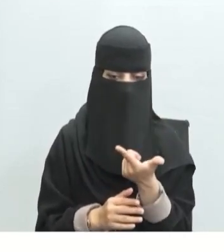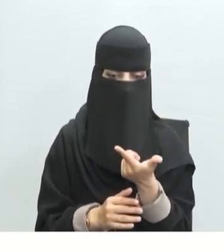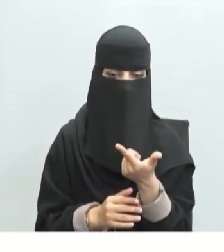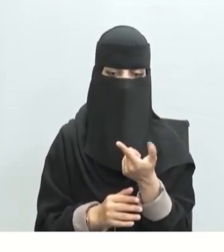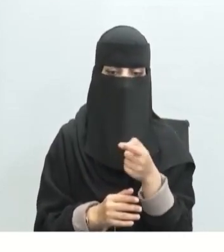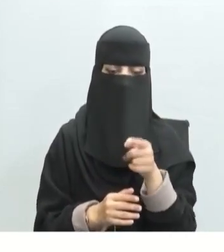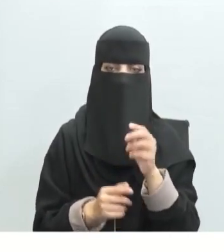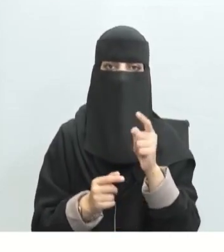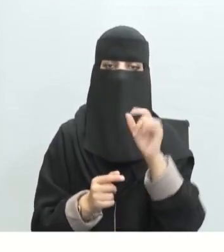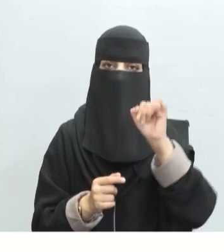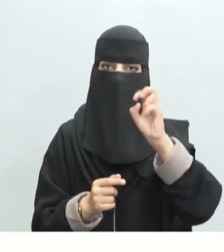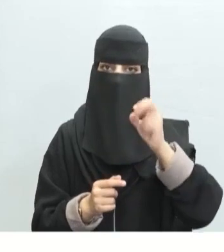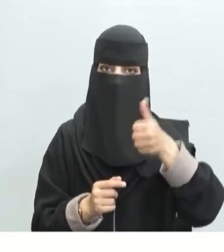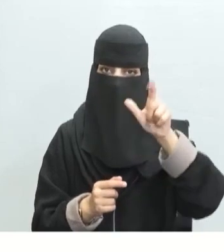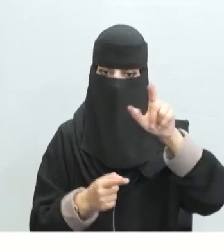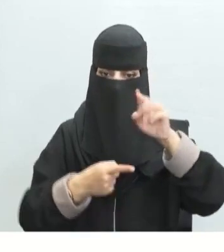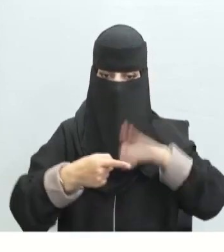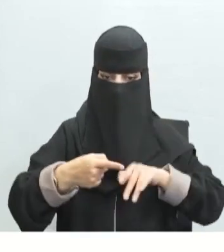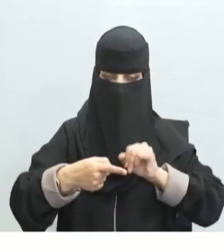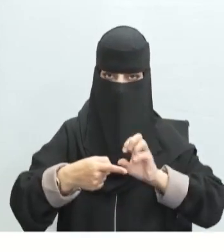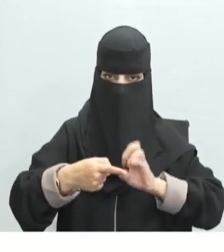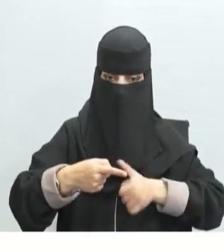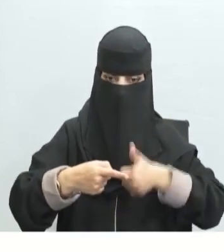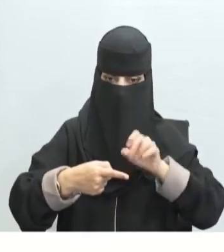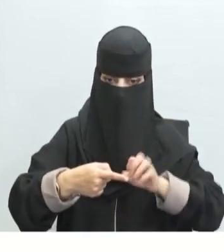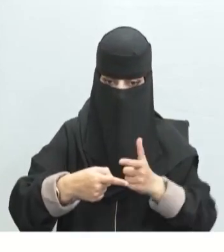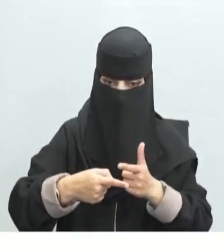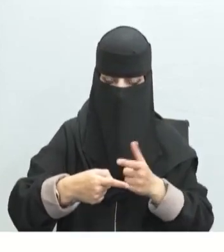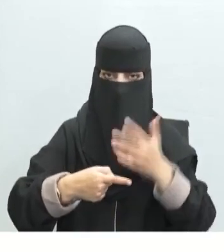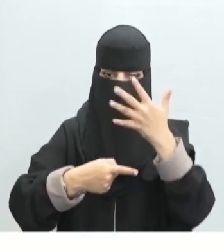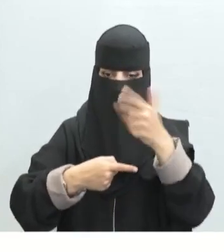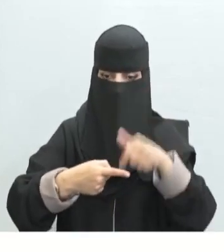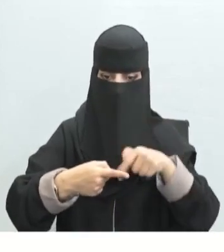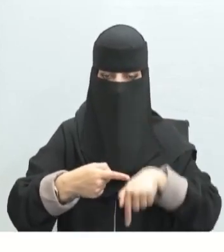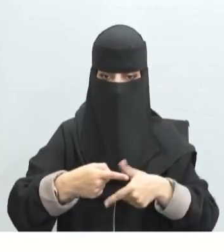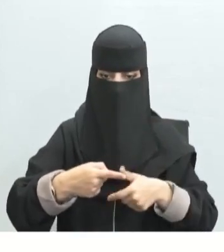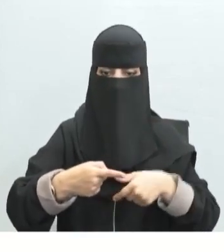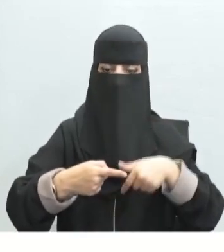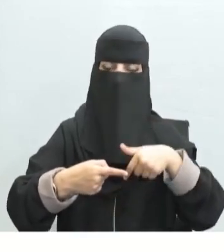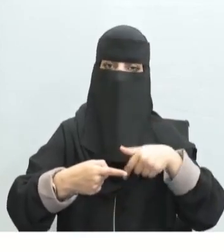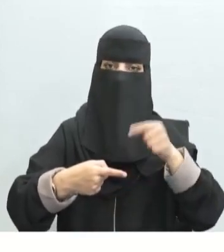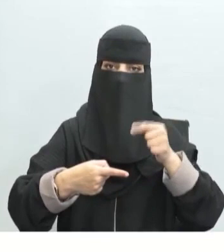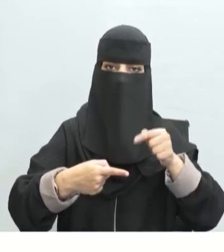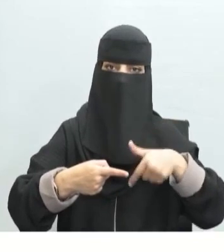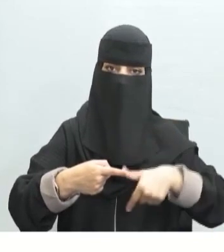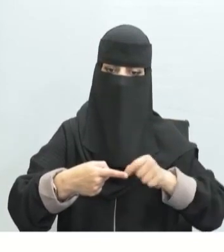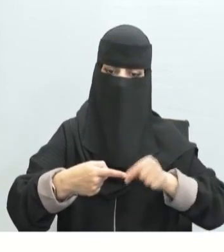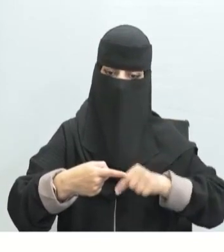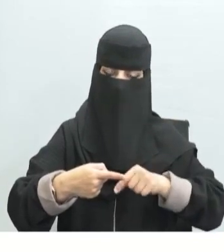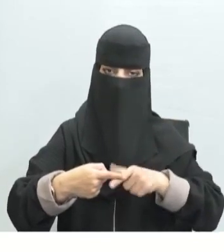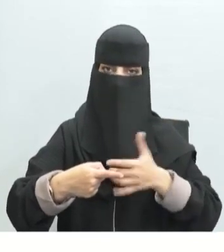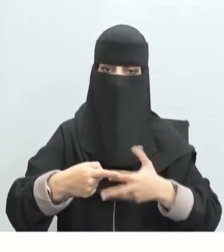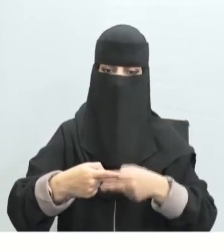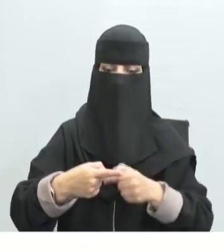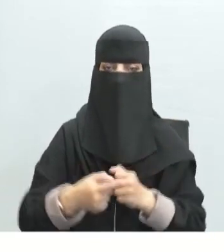التان هي المقابل على المجاور المقابل معروف بالنسبه لي اللي هو خمسه وهنا حيكون 6 وربع يعني 5 على